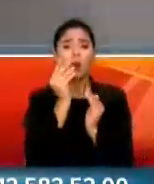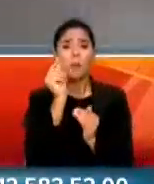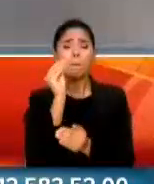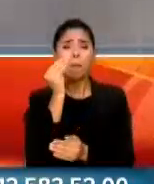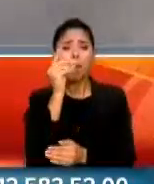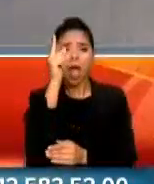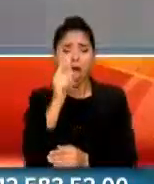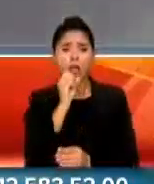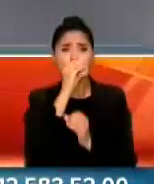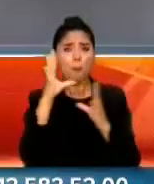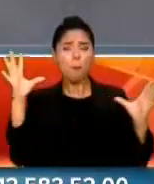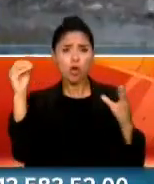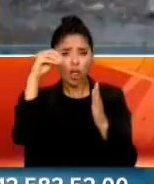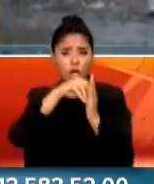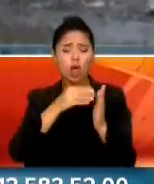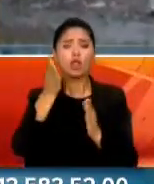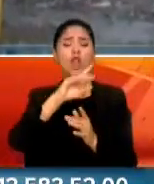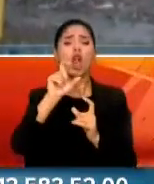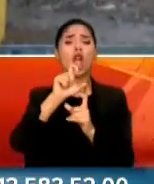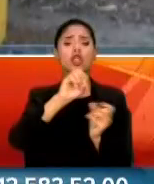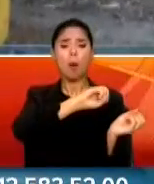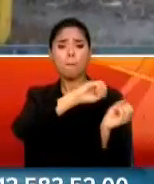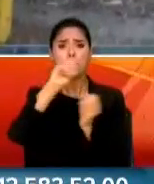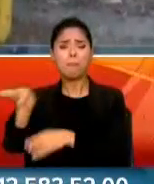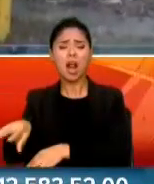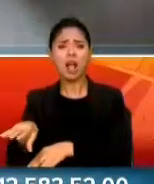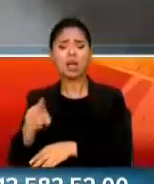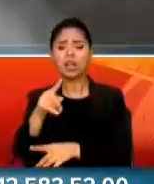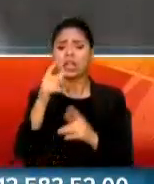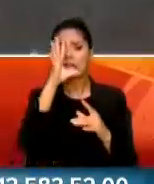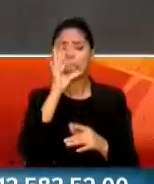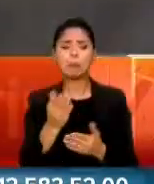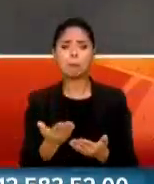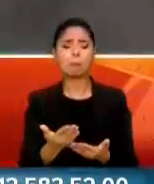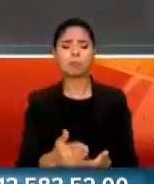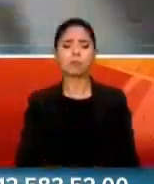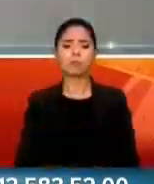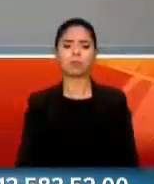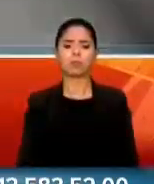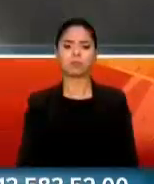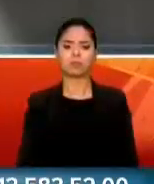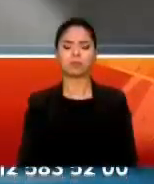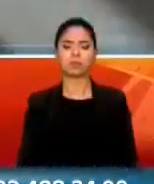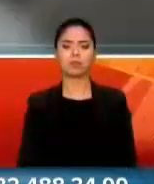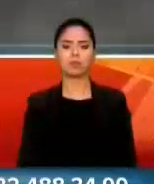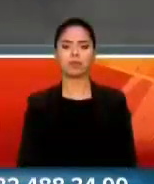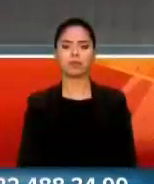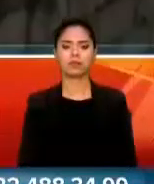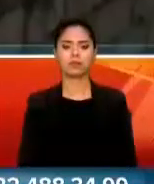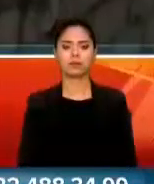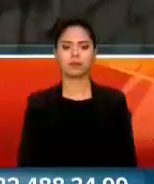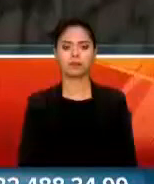bebek önce poşete koyulmuş, sonra da çöp konteynerinin yanına bırakılmıştı. Arabayı park ettim, baktım ki poşetin içine bebeği